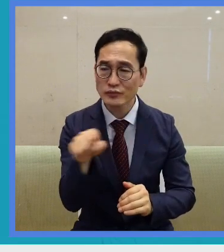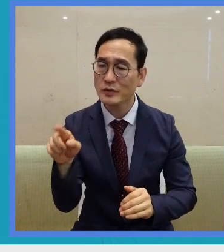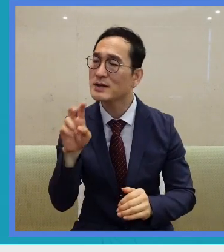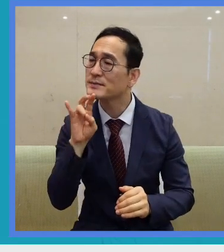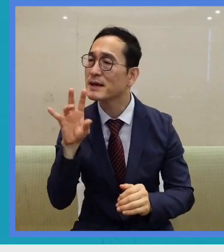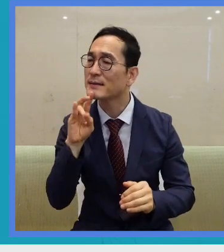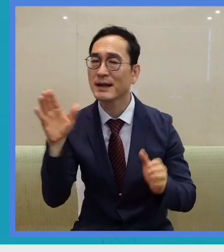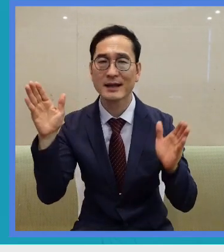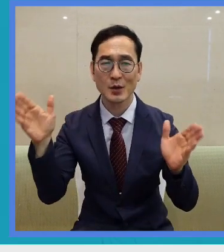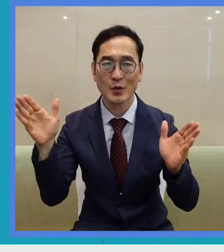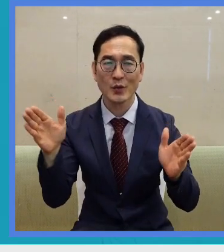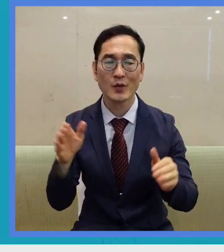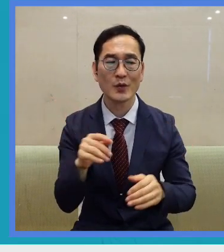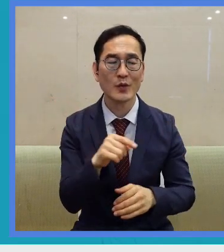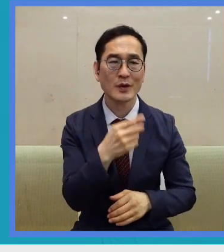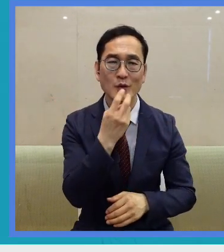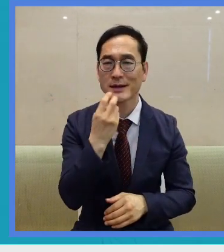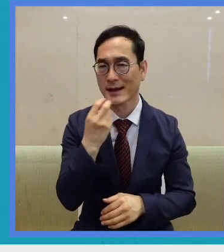24세 청소년인